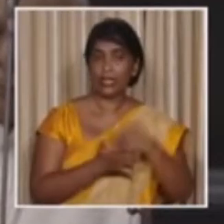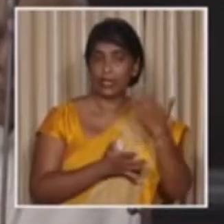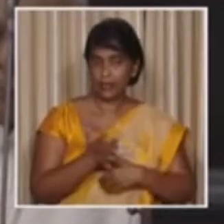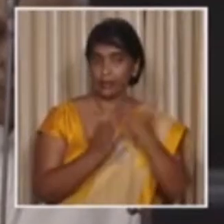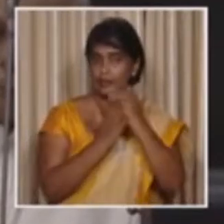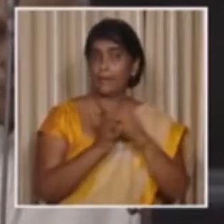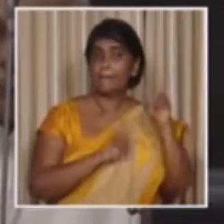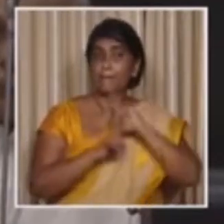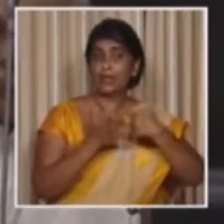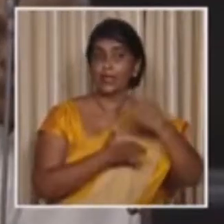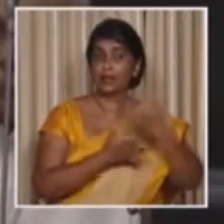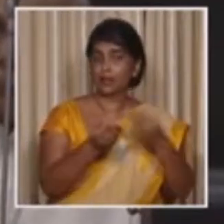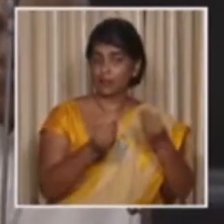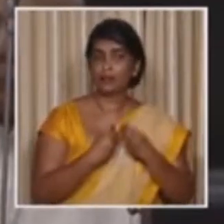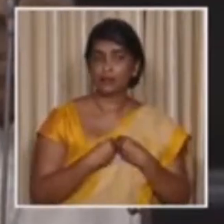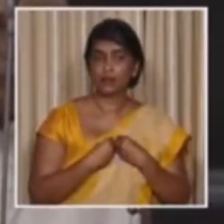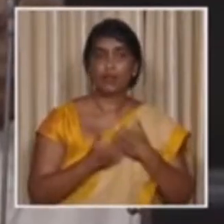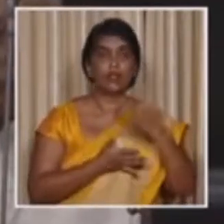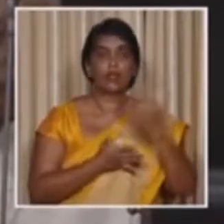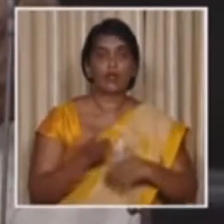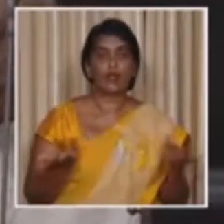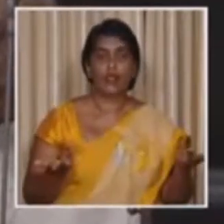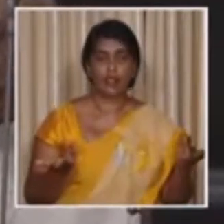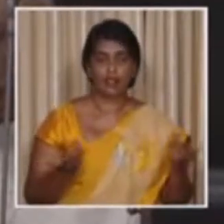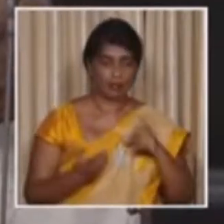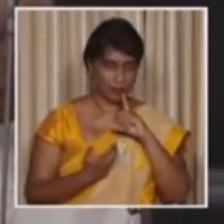of the meeting. ඒ පාරක වාර්තා නැහැ කියලා.